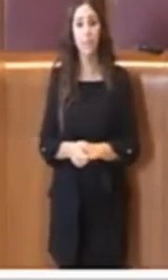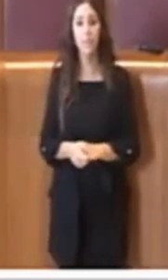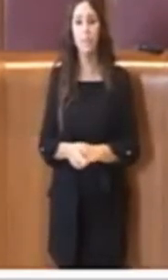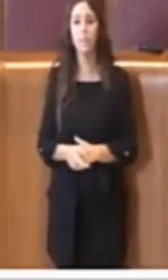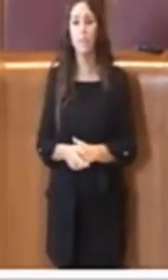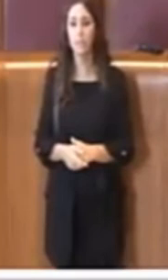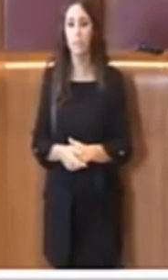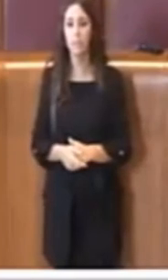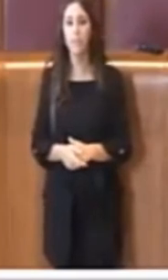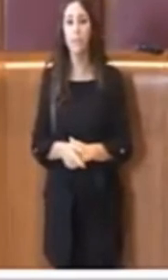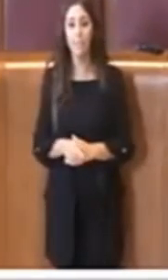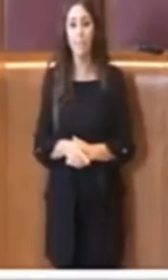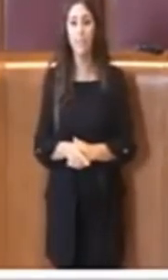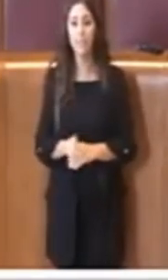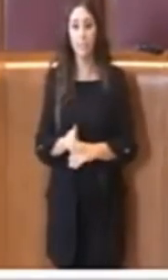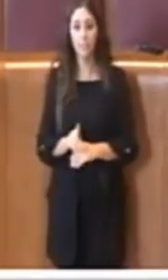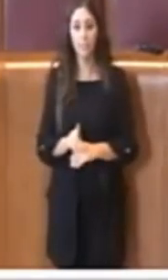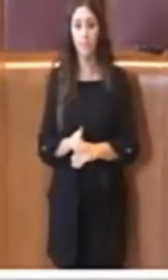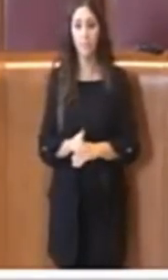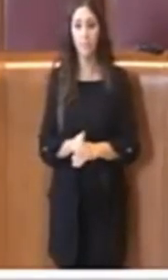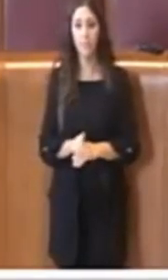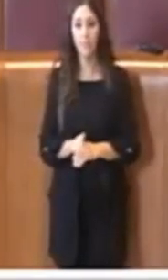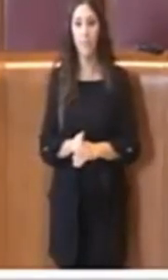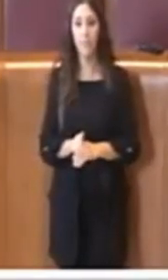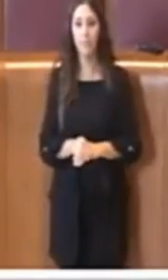grazie a lei consigliere